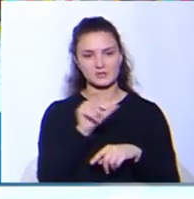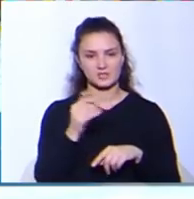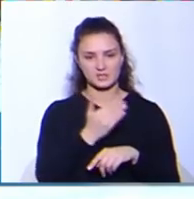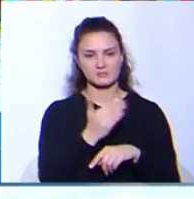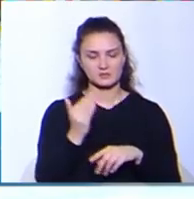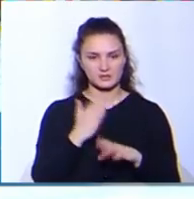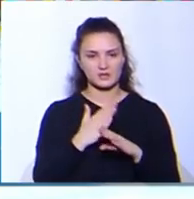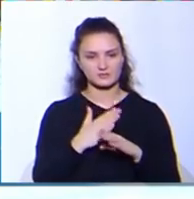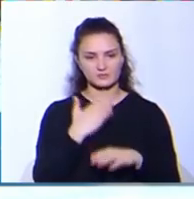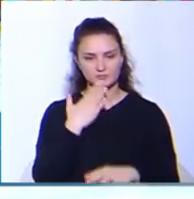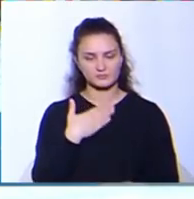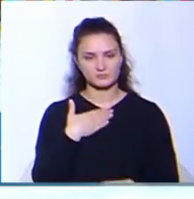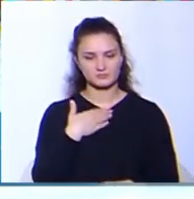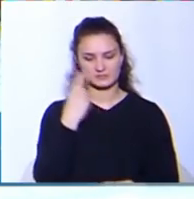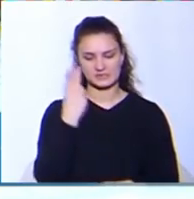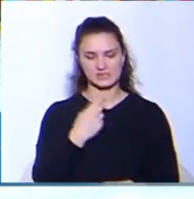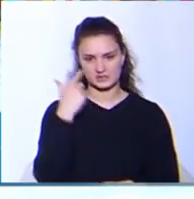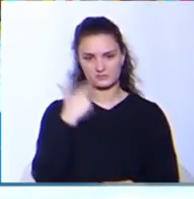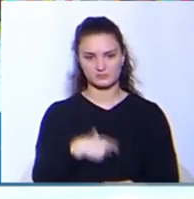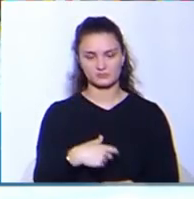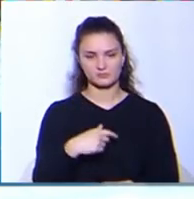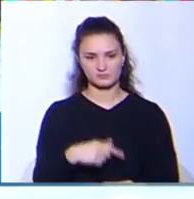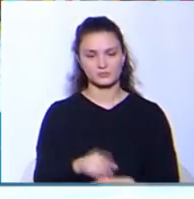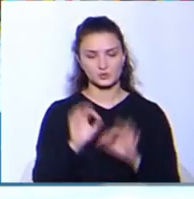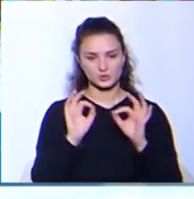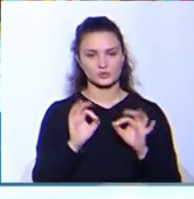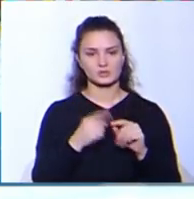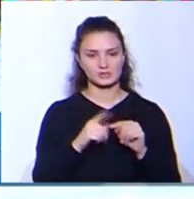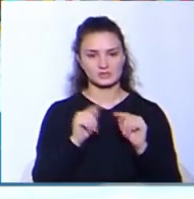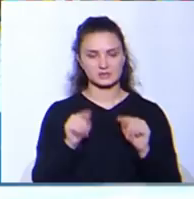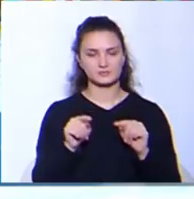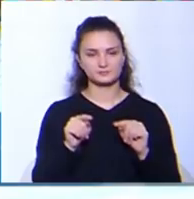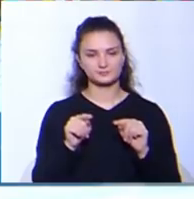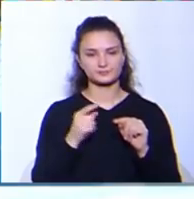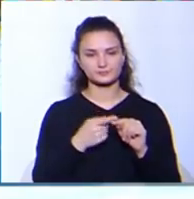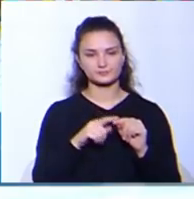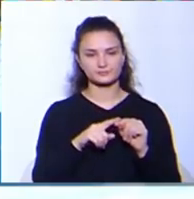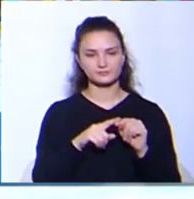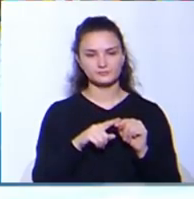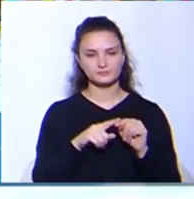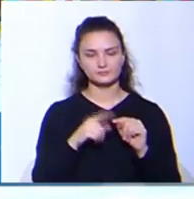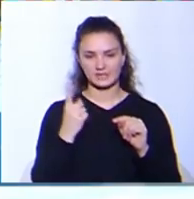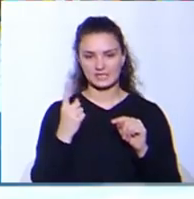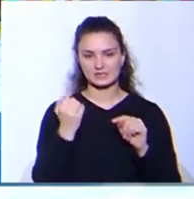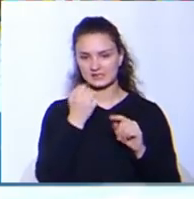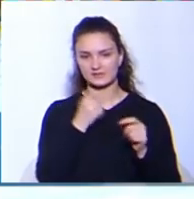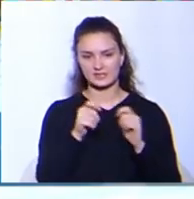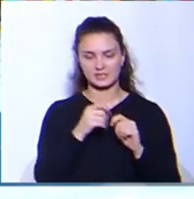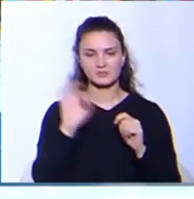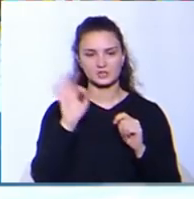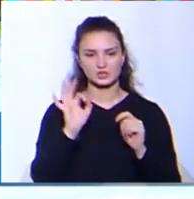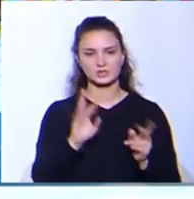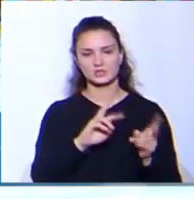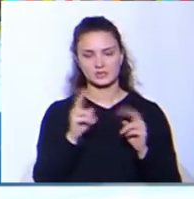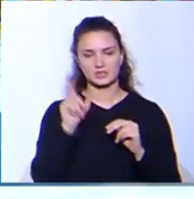ადამიანებს აქვთ ხოლმე ფხიზელ მდგომარეობაში, სწორედ ის განაპირობებს, რომ ერთი ნივთიერებიდან ხშირად